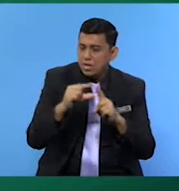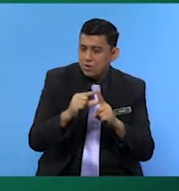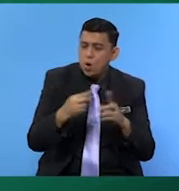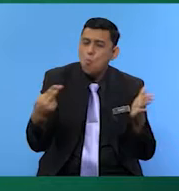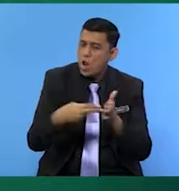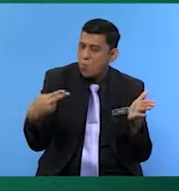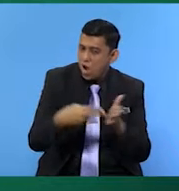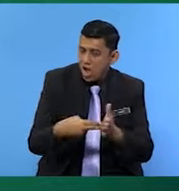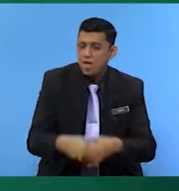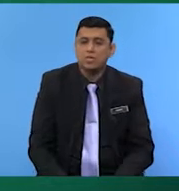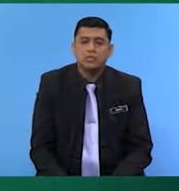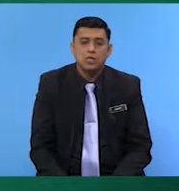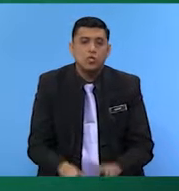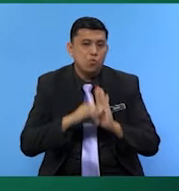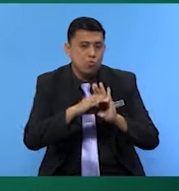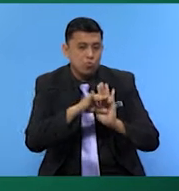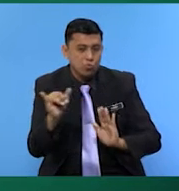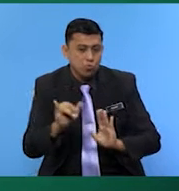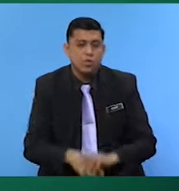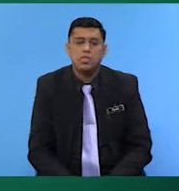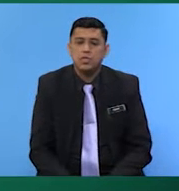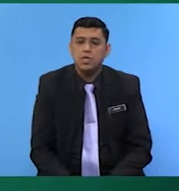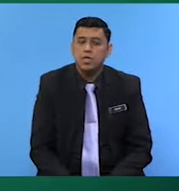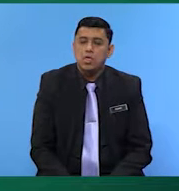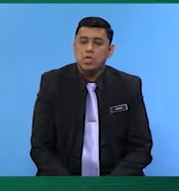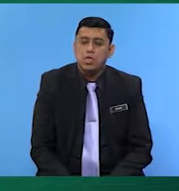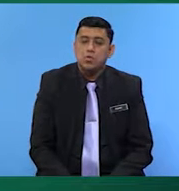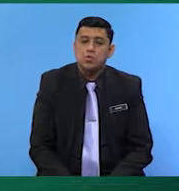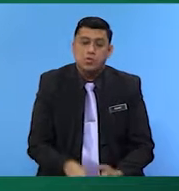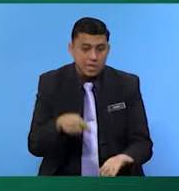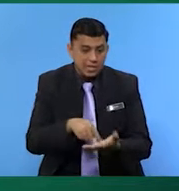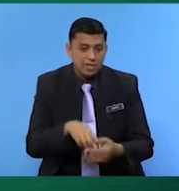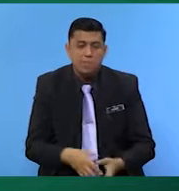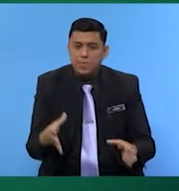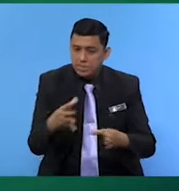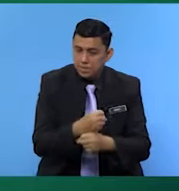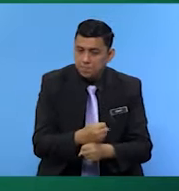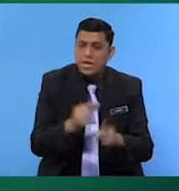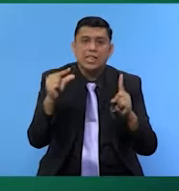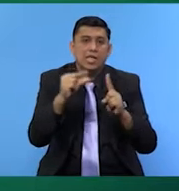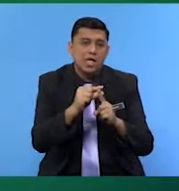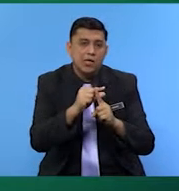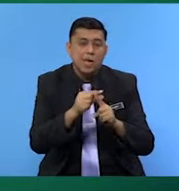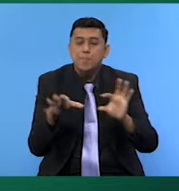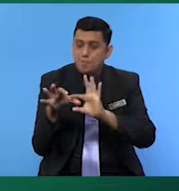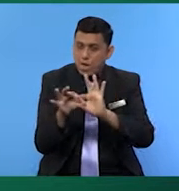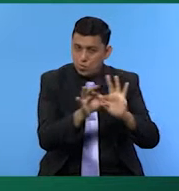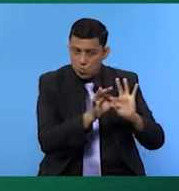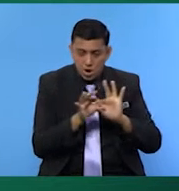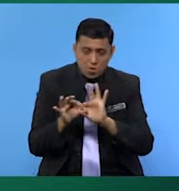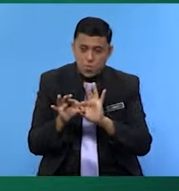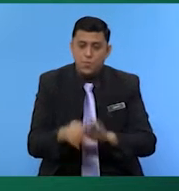yang berulang-ulang. Okey, misalnya kita boleh lihat contoh soalan ini. Terdapat perkataan